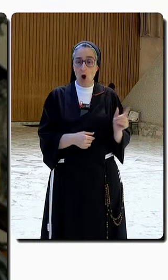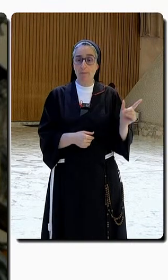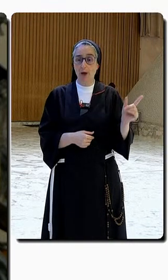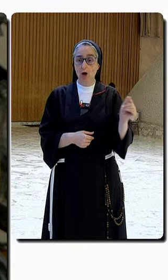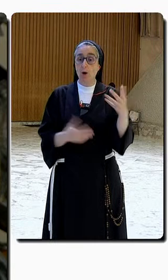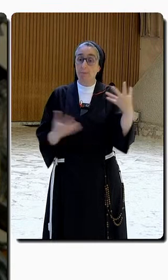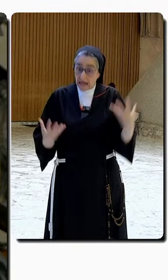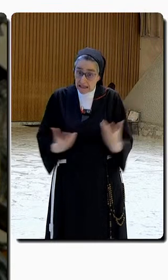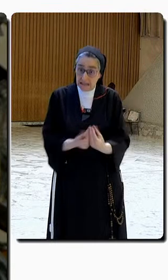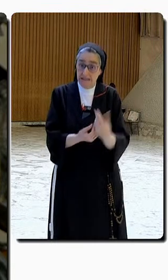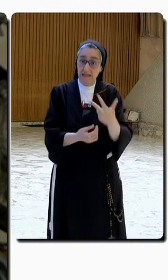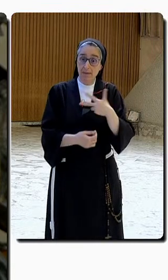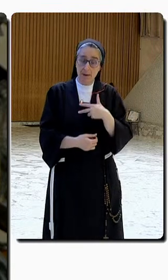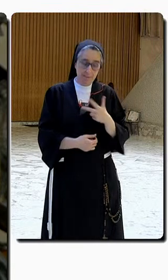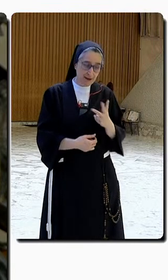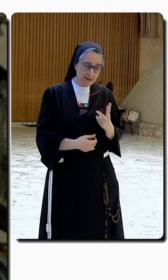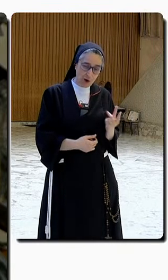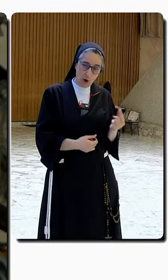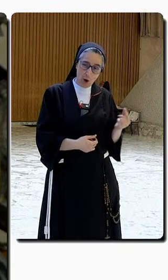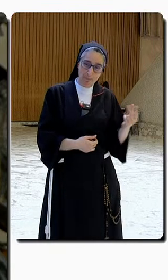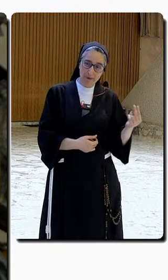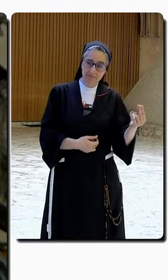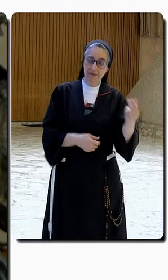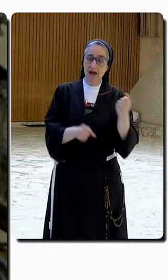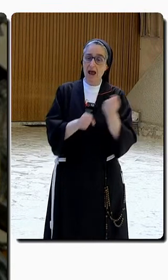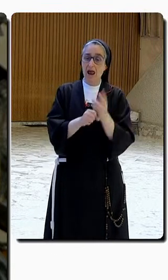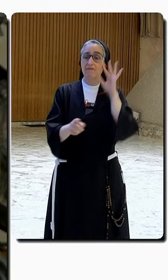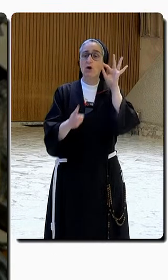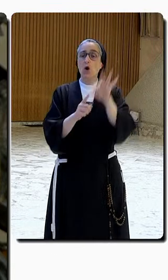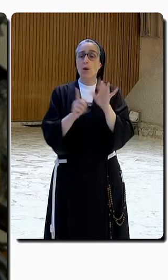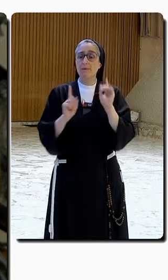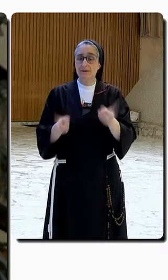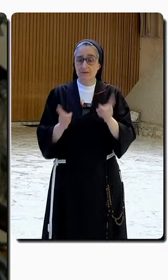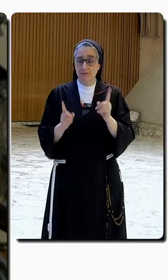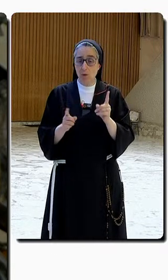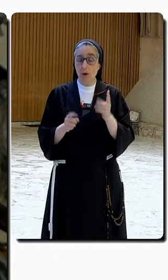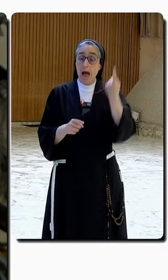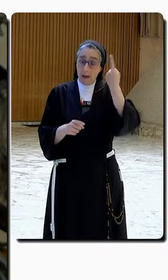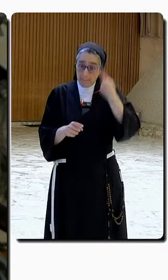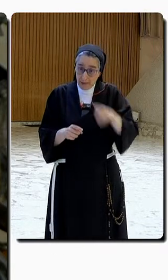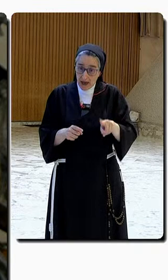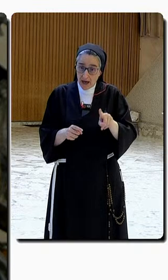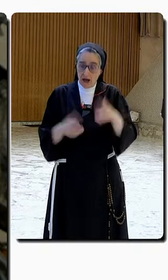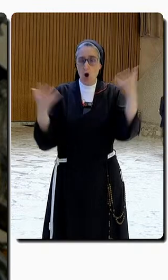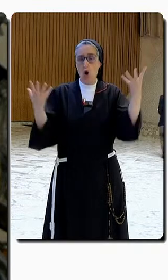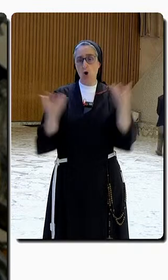sacerdoti che lavorino insieme per e con le famiglie.